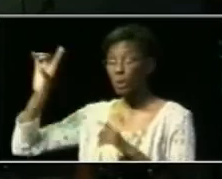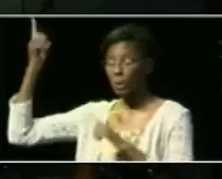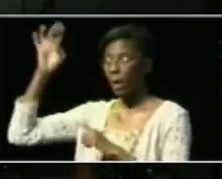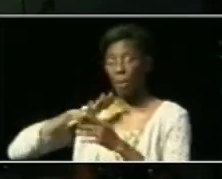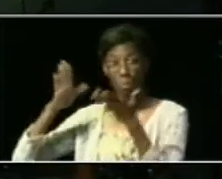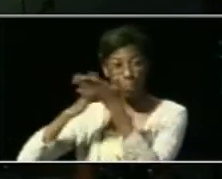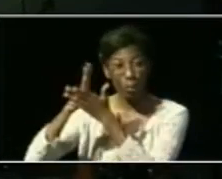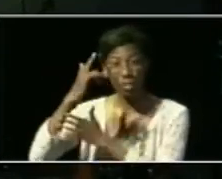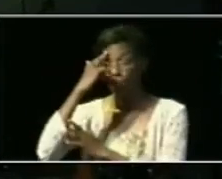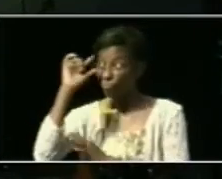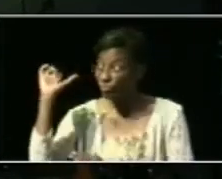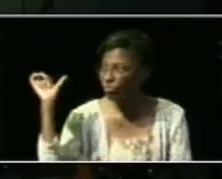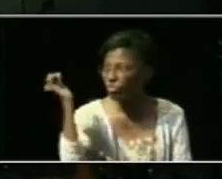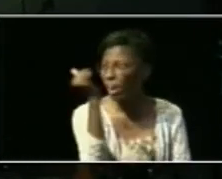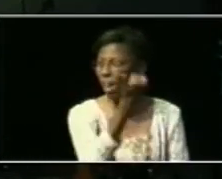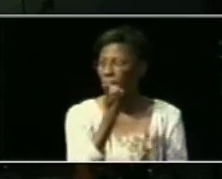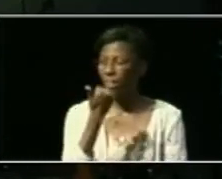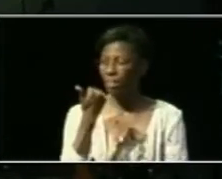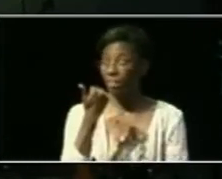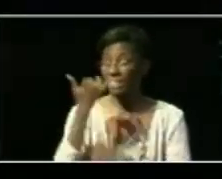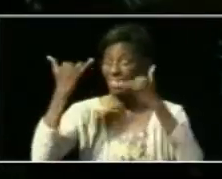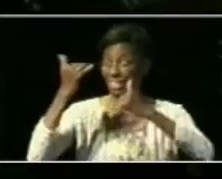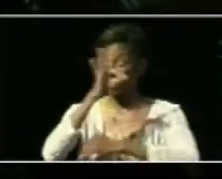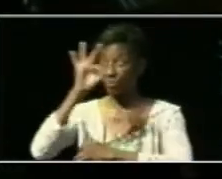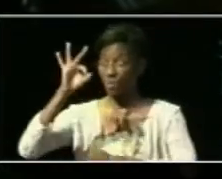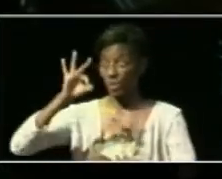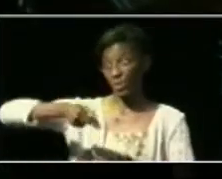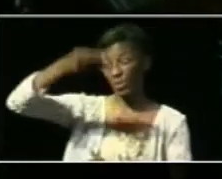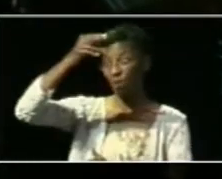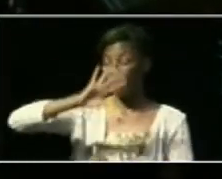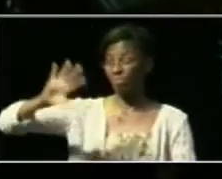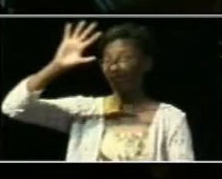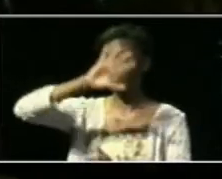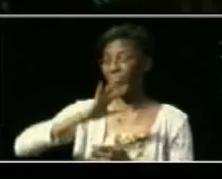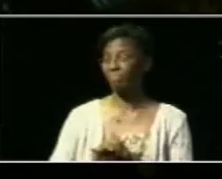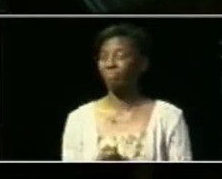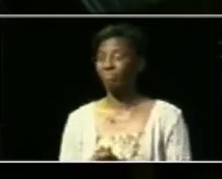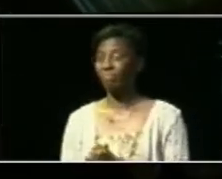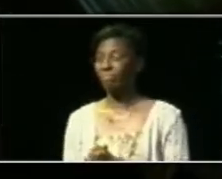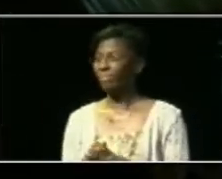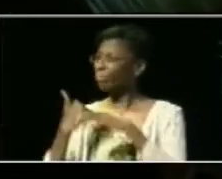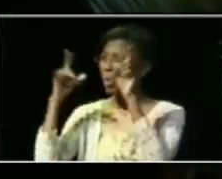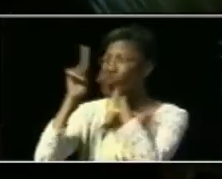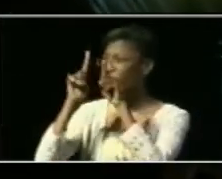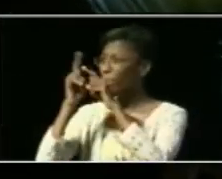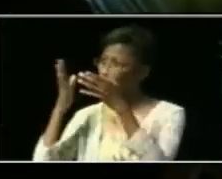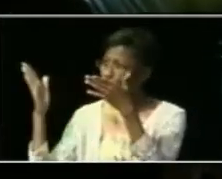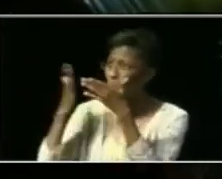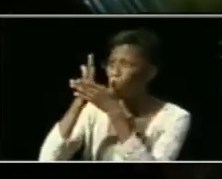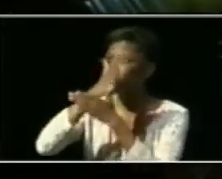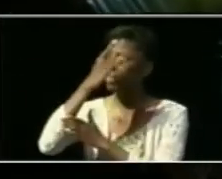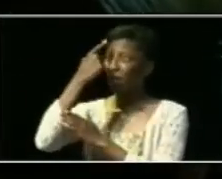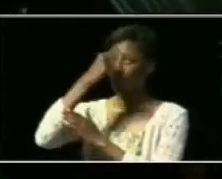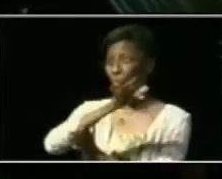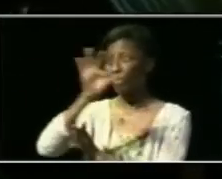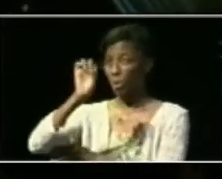vous, une mission en tant que membre de cette grande fédération. He has a mission for the South Federation also. Il a une mission aussi pour la fédération